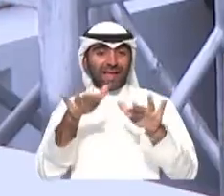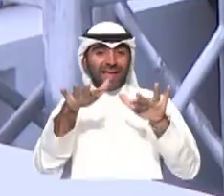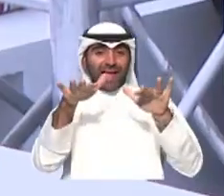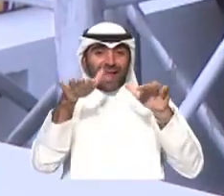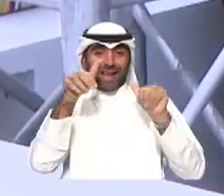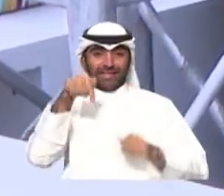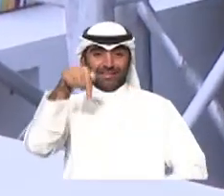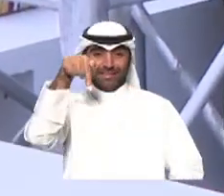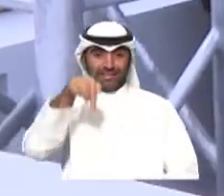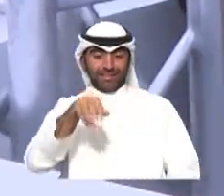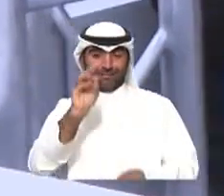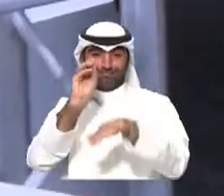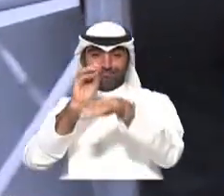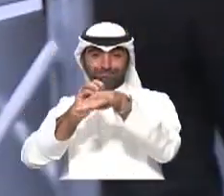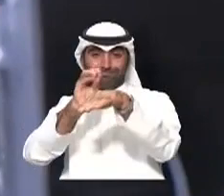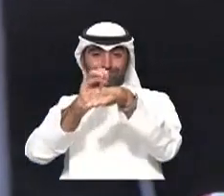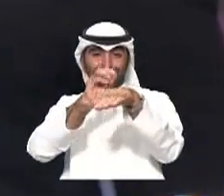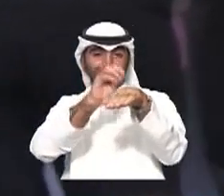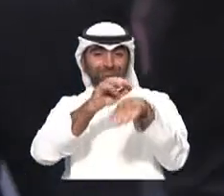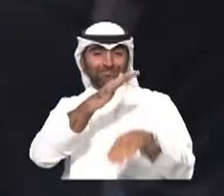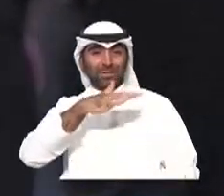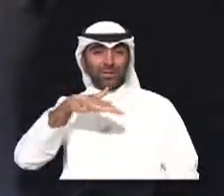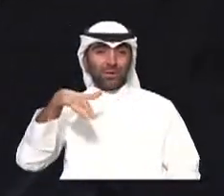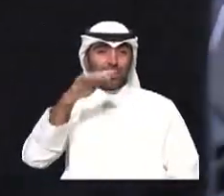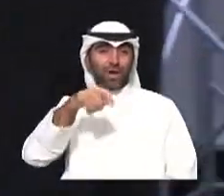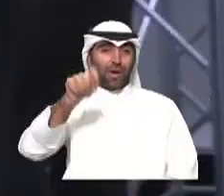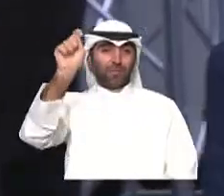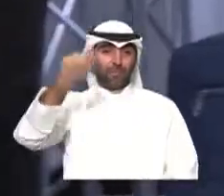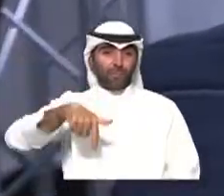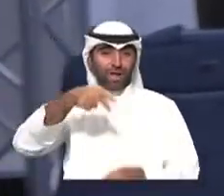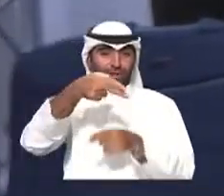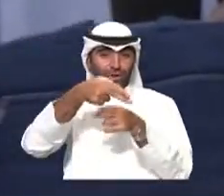10 شهر مايو 1999 وحتى